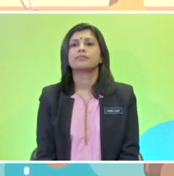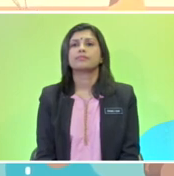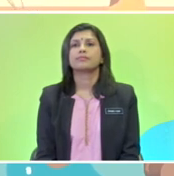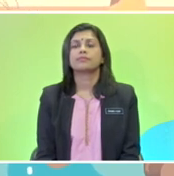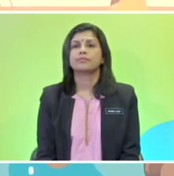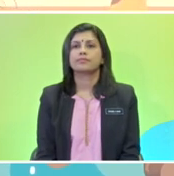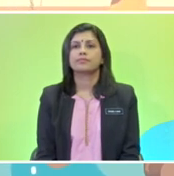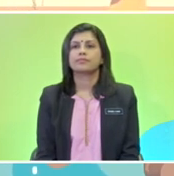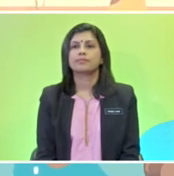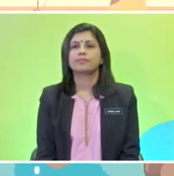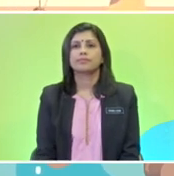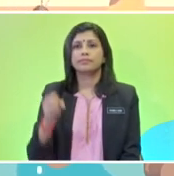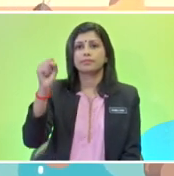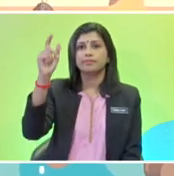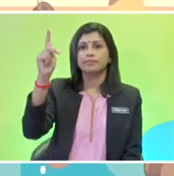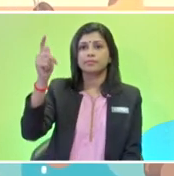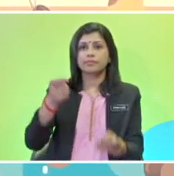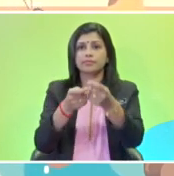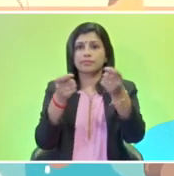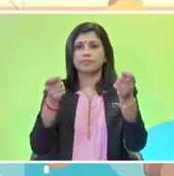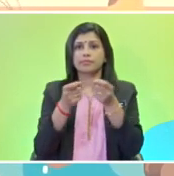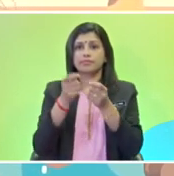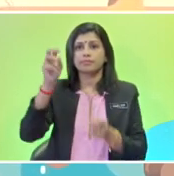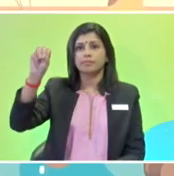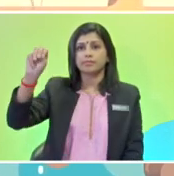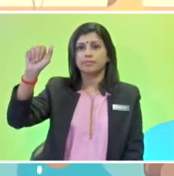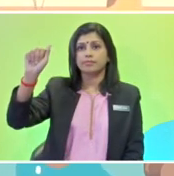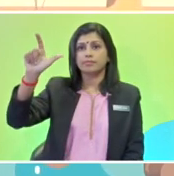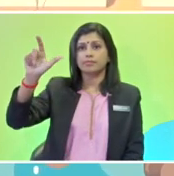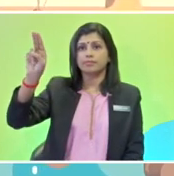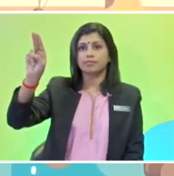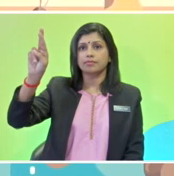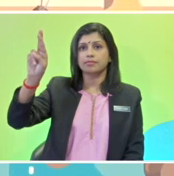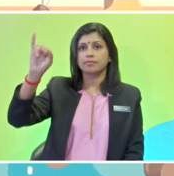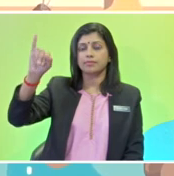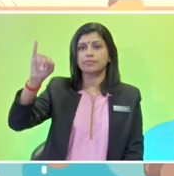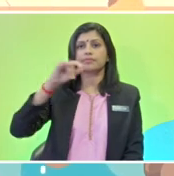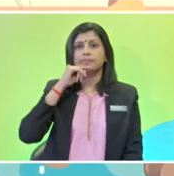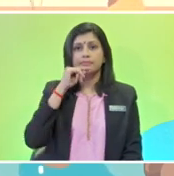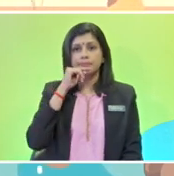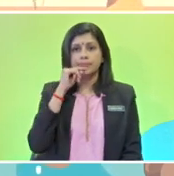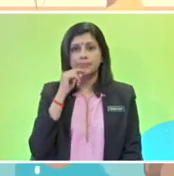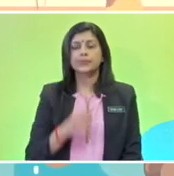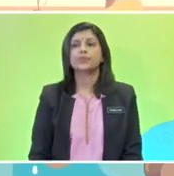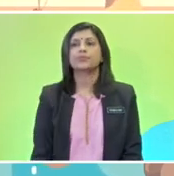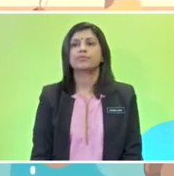ada adik Arisa. Arisa. Okey. Hai Arisa.